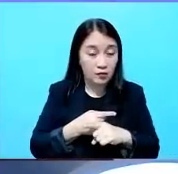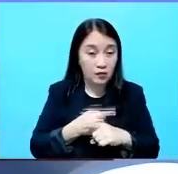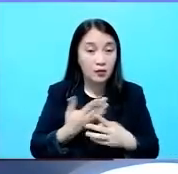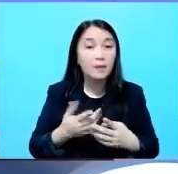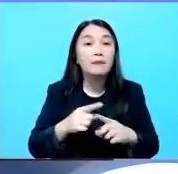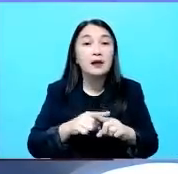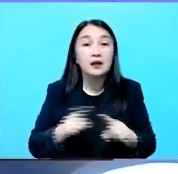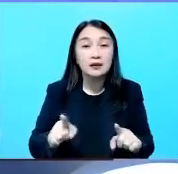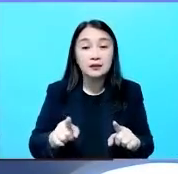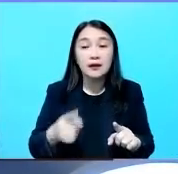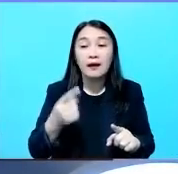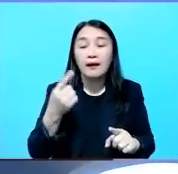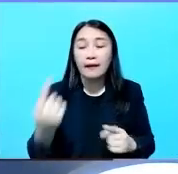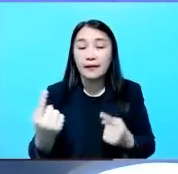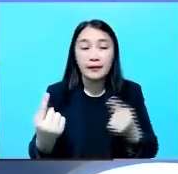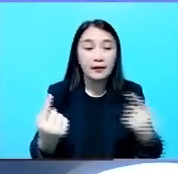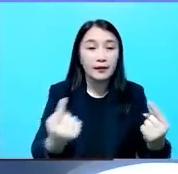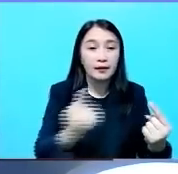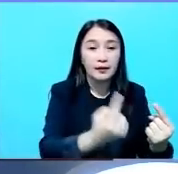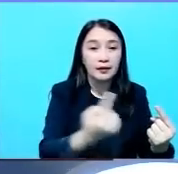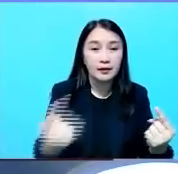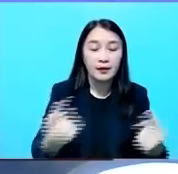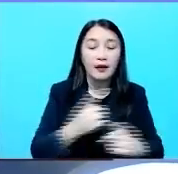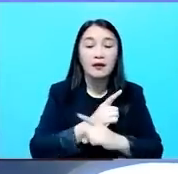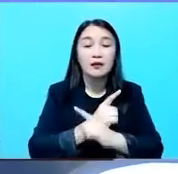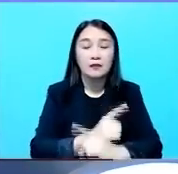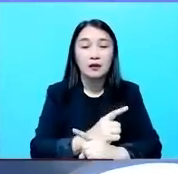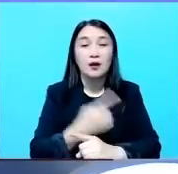kanyang administrasyon, dedepensa lamang ang Amerika sa